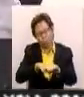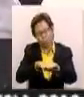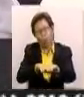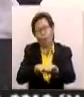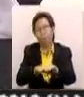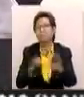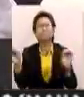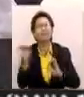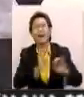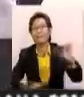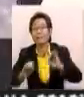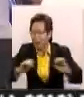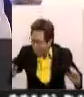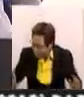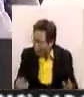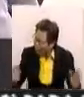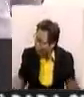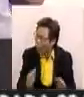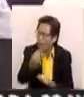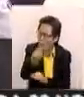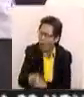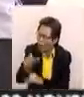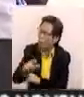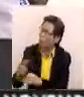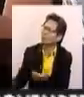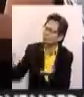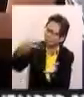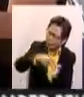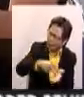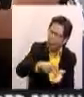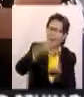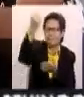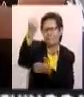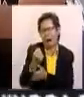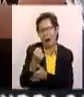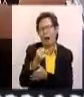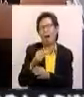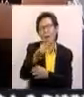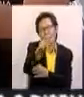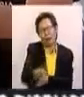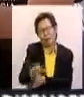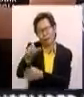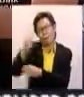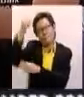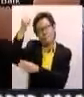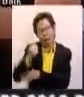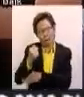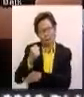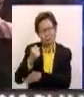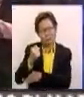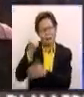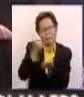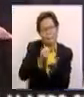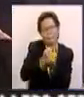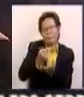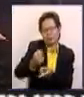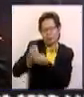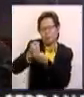raya dengan menggalakkan orang awam menggunakan pengangkutan awam. Pengguna pas berkenaan dijangka dapat